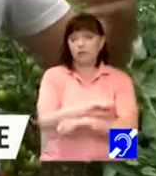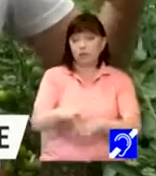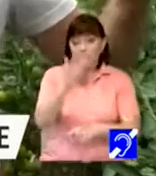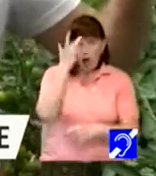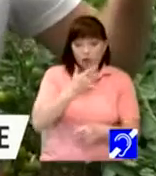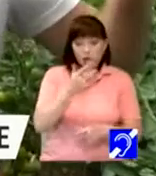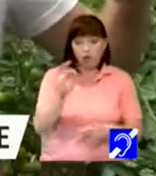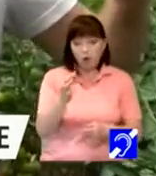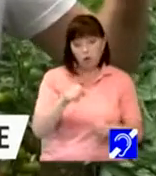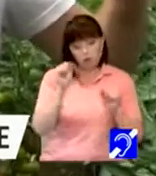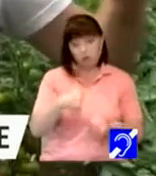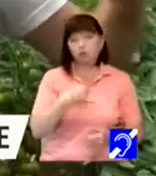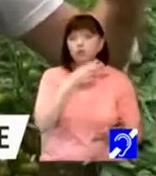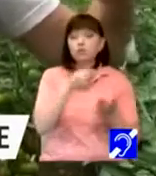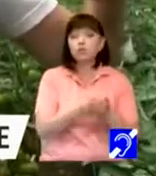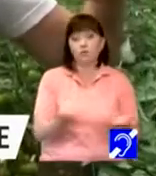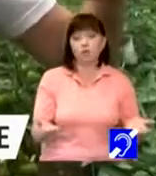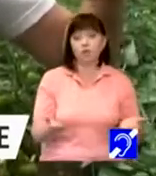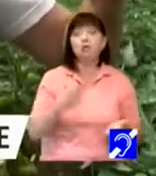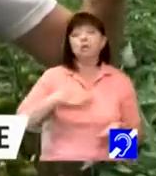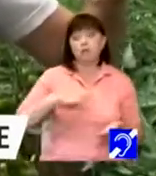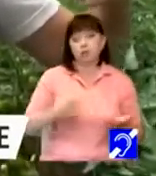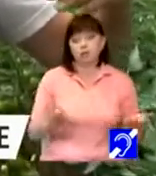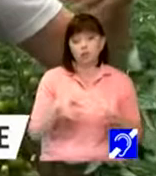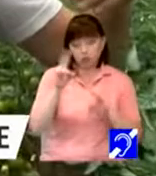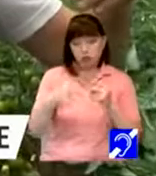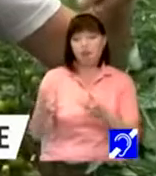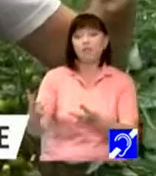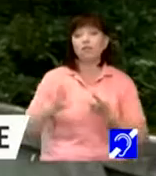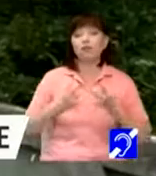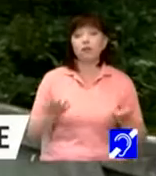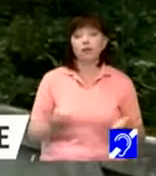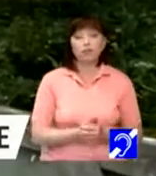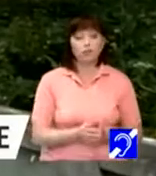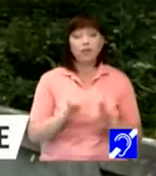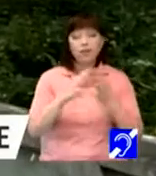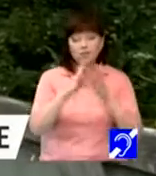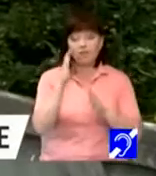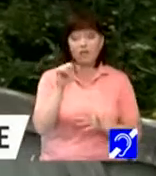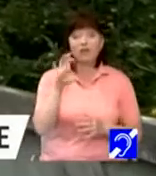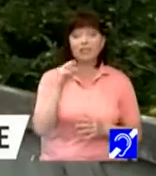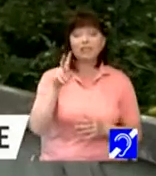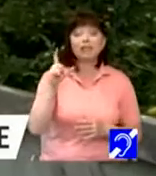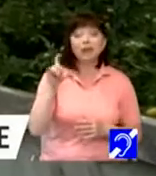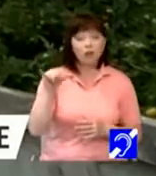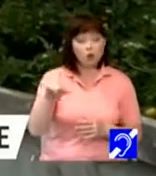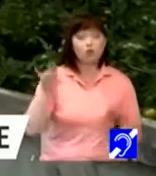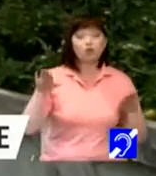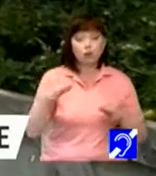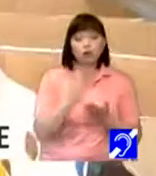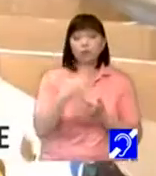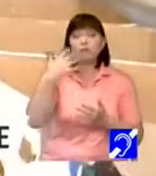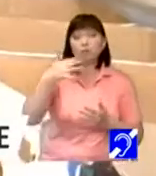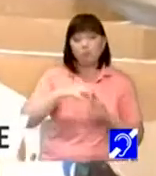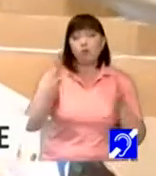vara, toată toamna este adusă marfă din nu știu de unde, peste hotare. În satul Vasilcău din raionul Soroca sunt peste 50